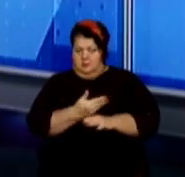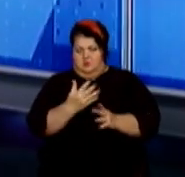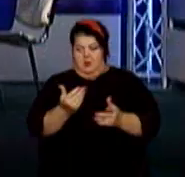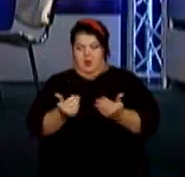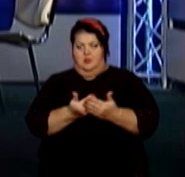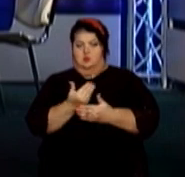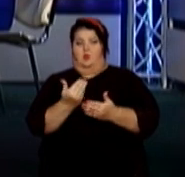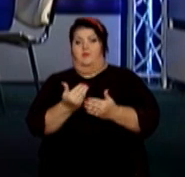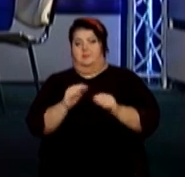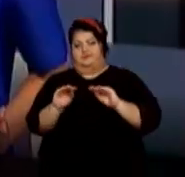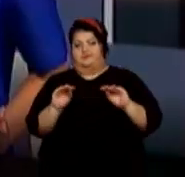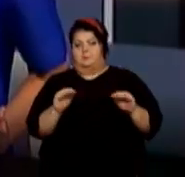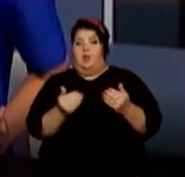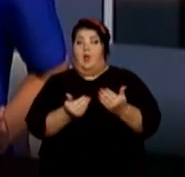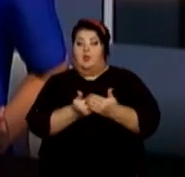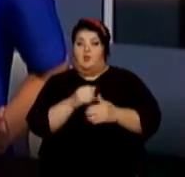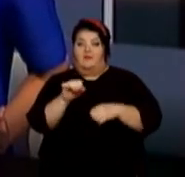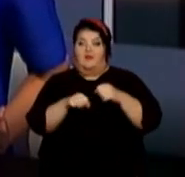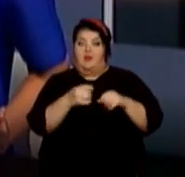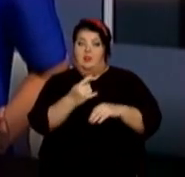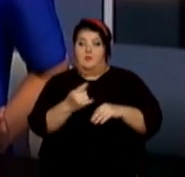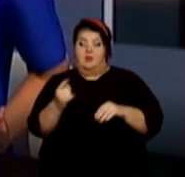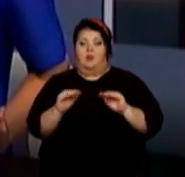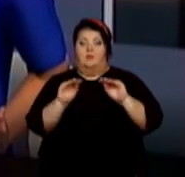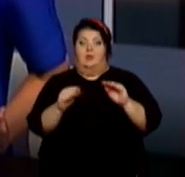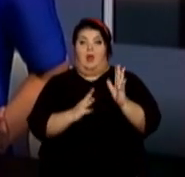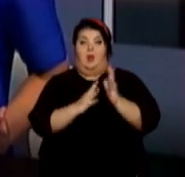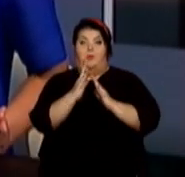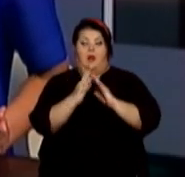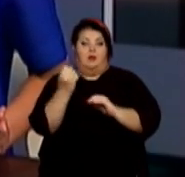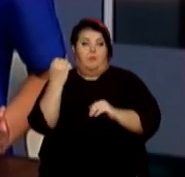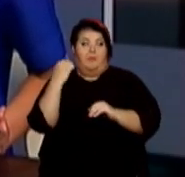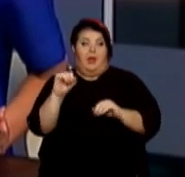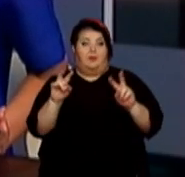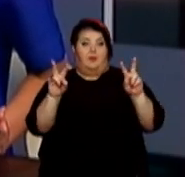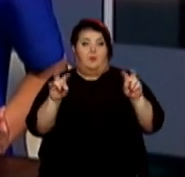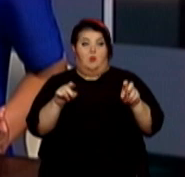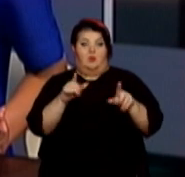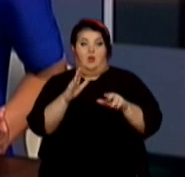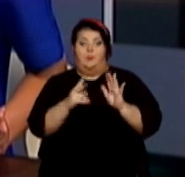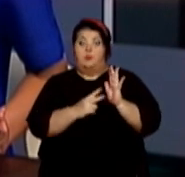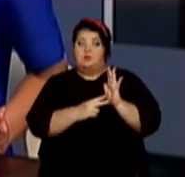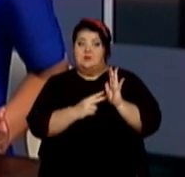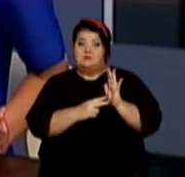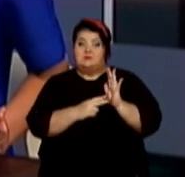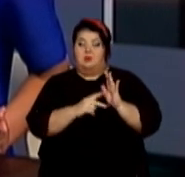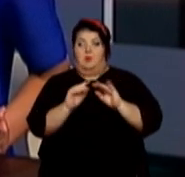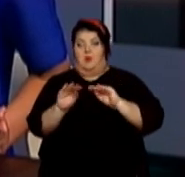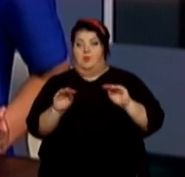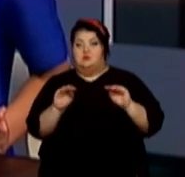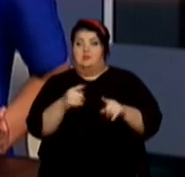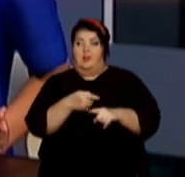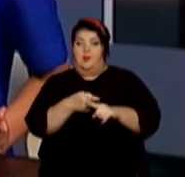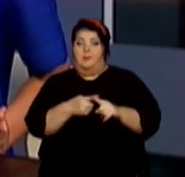Так. Нові велопарковки встановили у Полтавському парку «Перемога». Їх буде 7. 11 серпня облаштували половину.